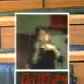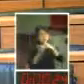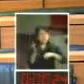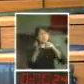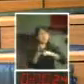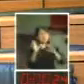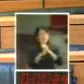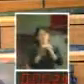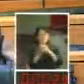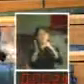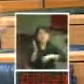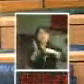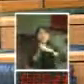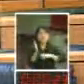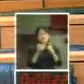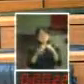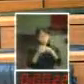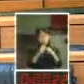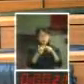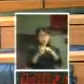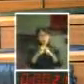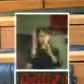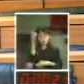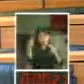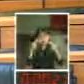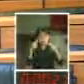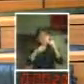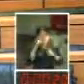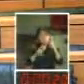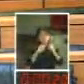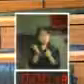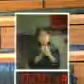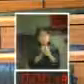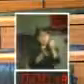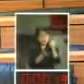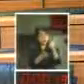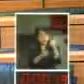ครับและสถานการณ์ที่เกิดขึ้นมันก็แก้ไม่สามารถที่แก้ปัญหาได้นี่เป็นปัญหา